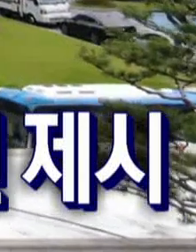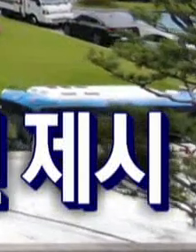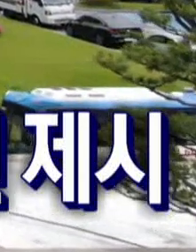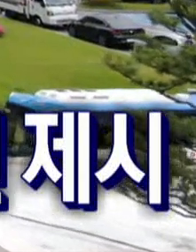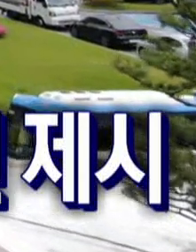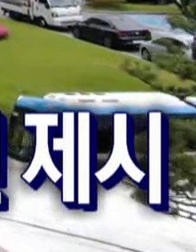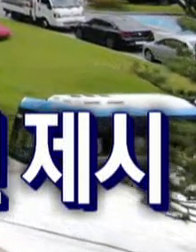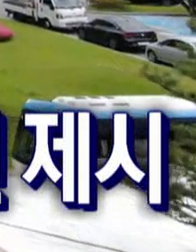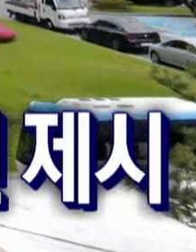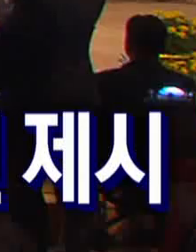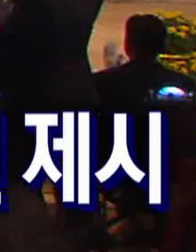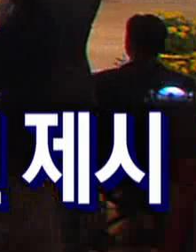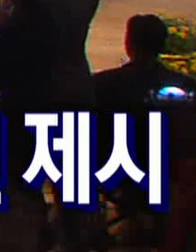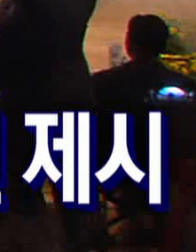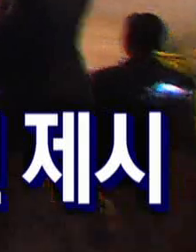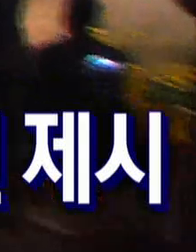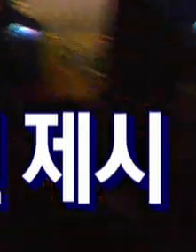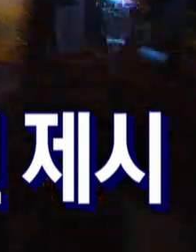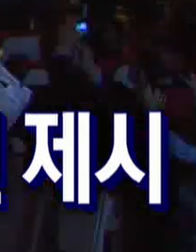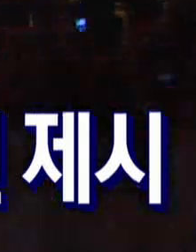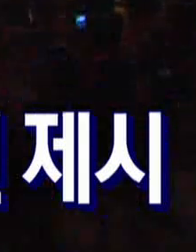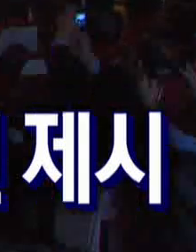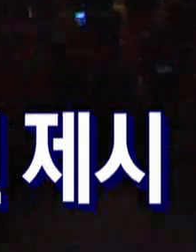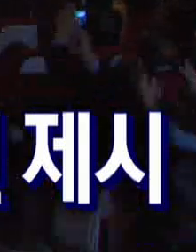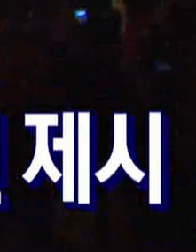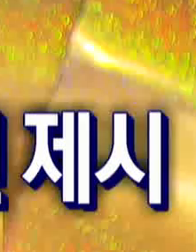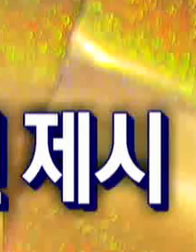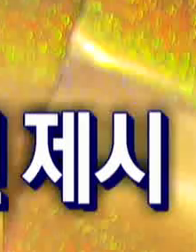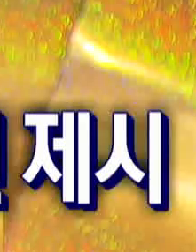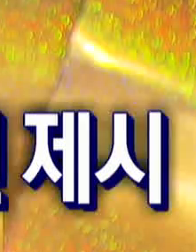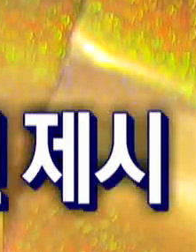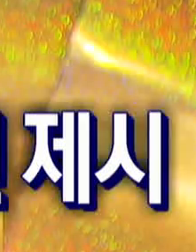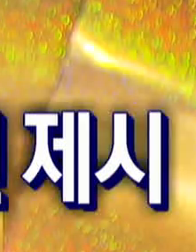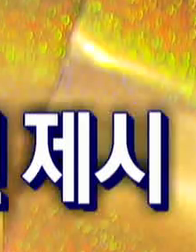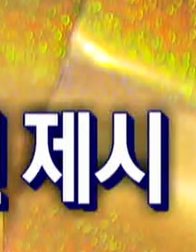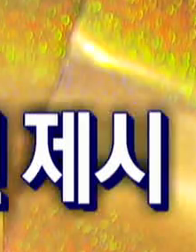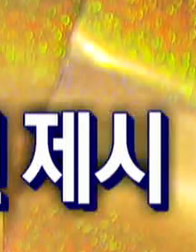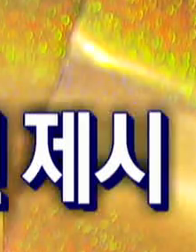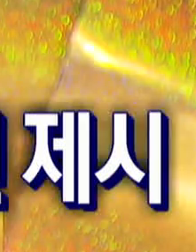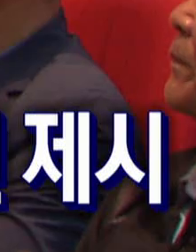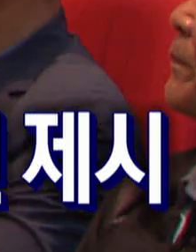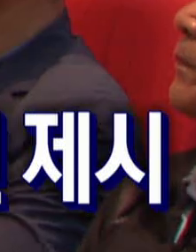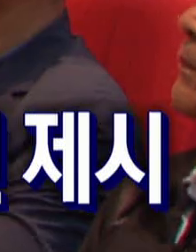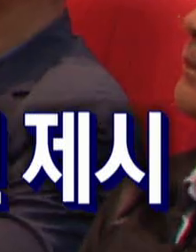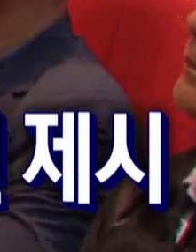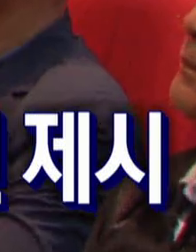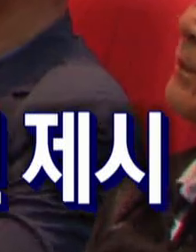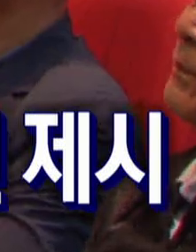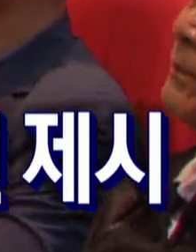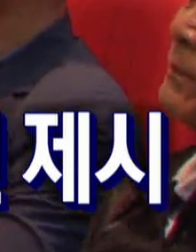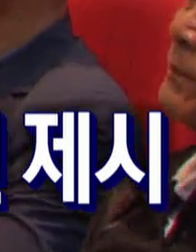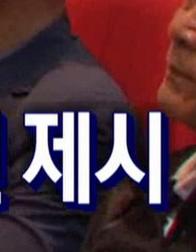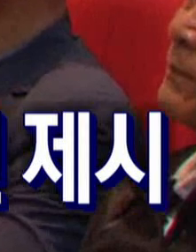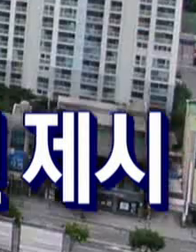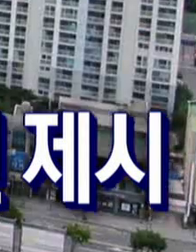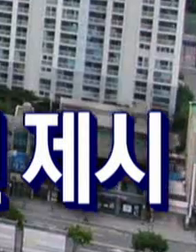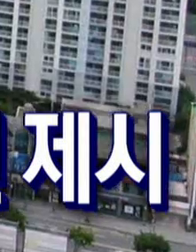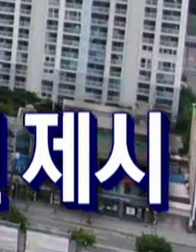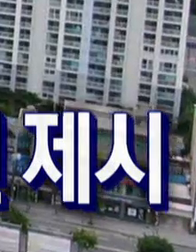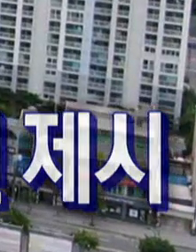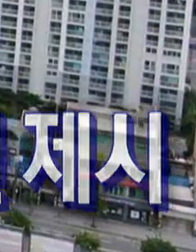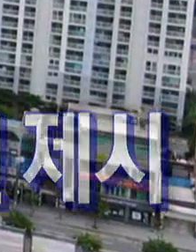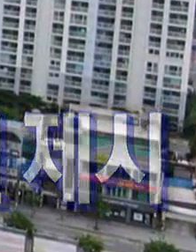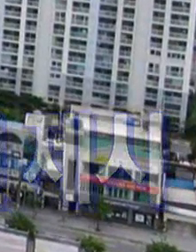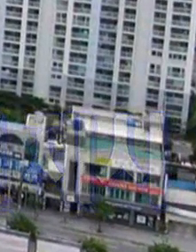광양시가 오늘로 시승격 30주년을 맞았습니다. 문화와 경제 등 다양한 분야에서 미래 청사진을 제시했지만 환경